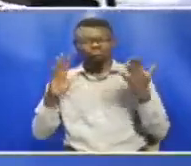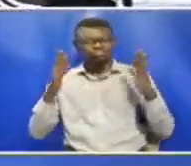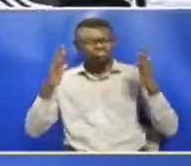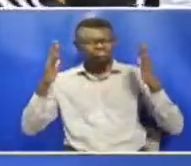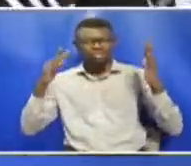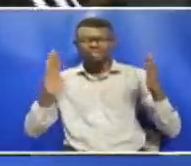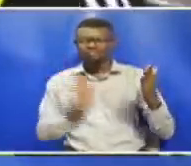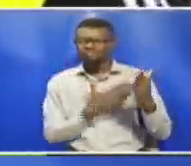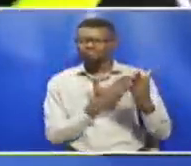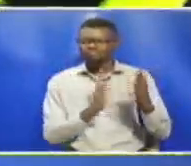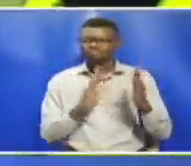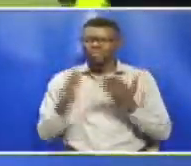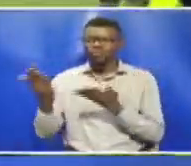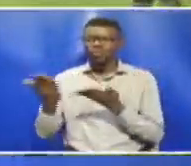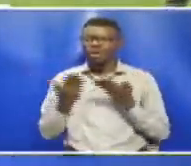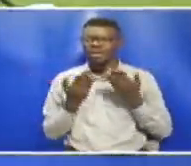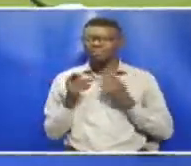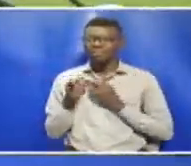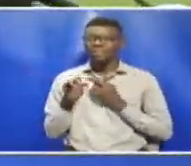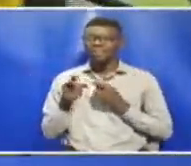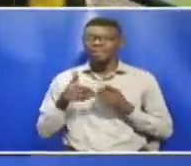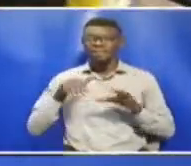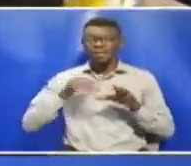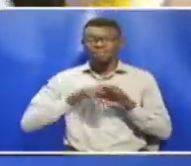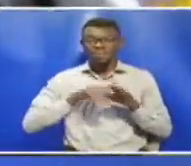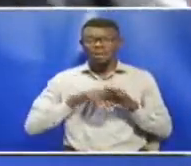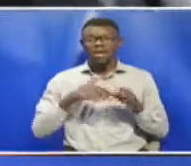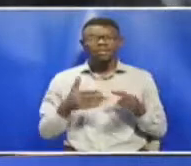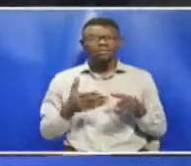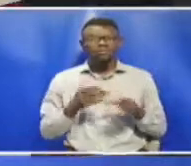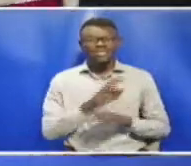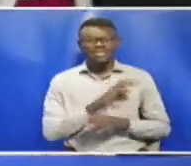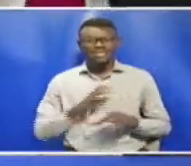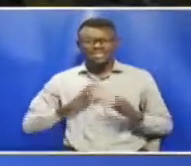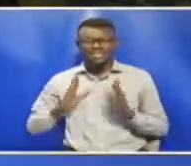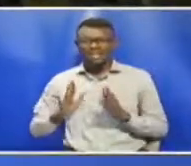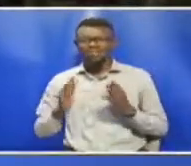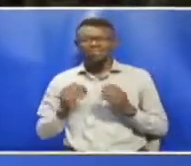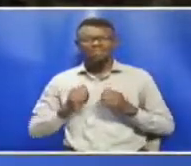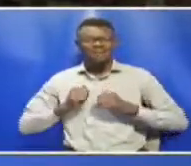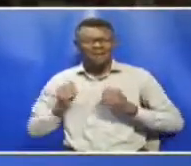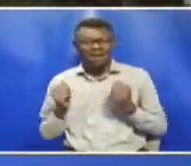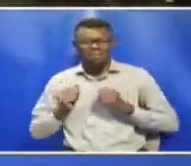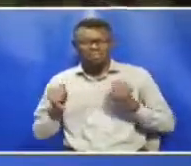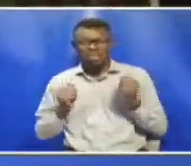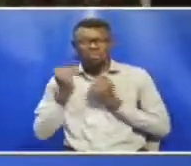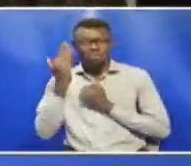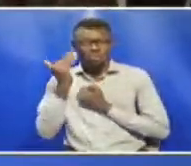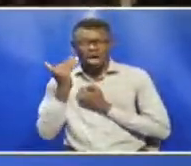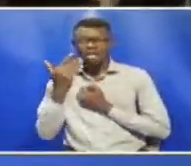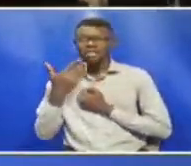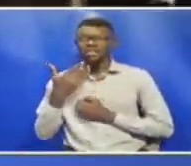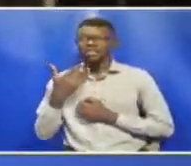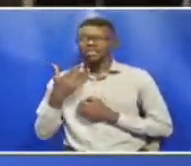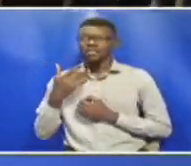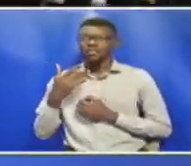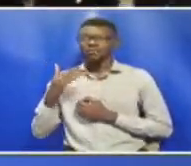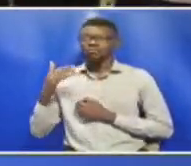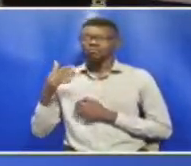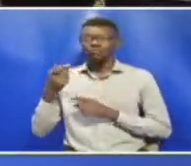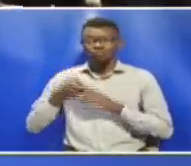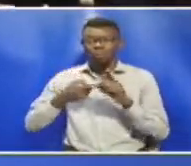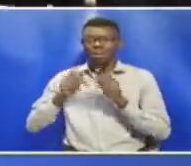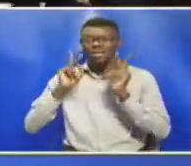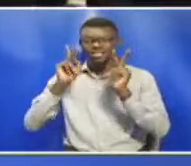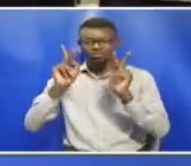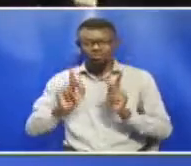nderemo za aina yake. Waumini wakiwa wengi watabasamu baada ya kumpokea mgeni aliyesafiri kutoka Kisumu.